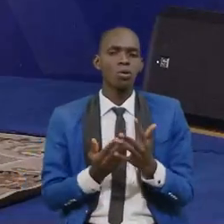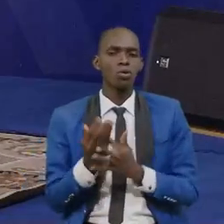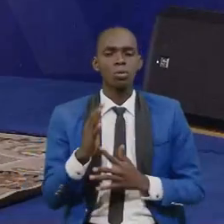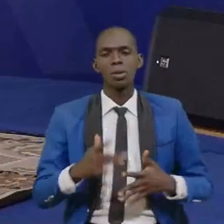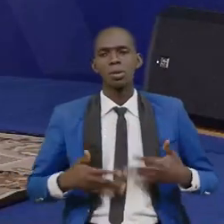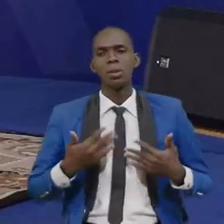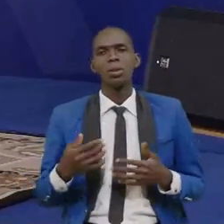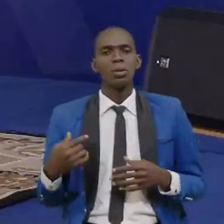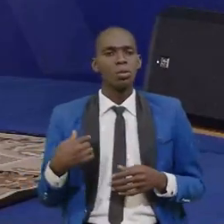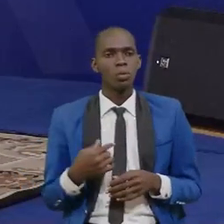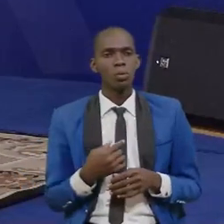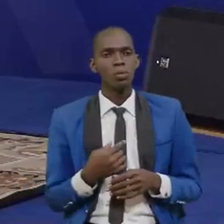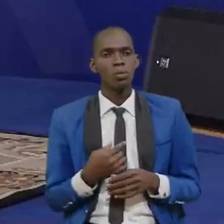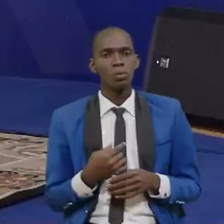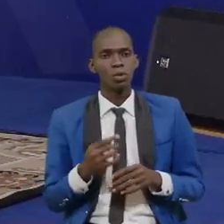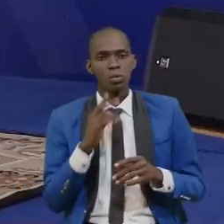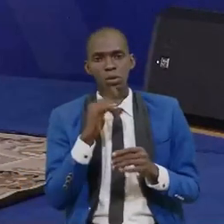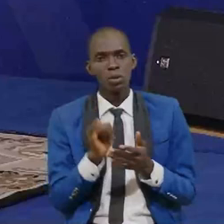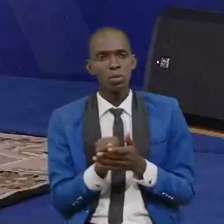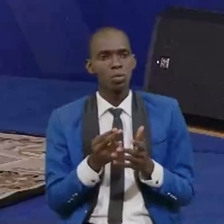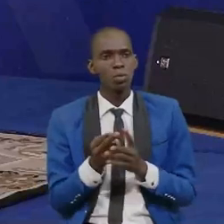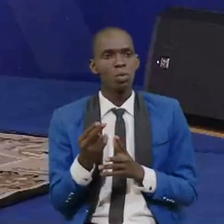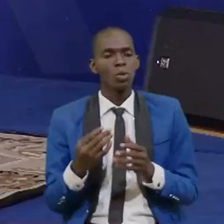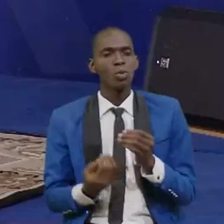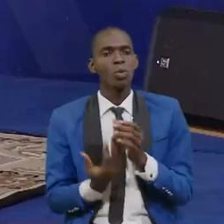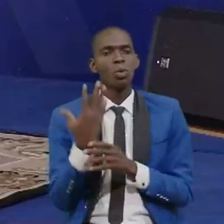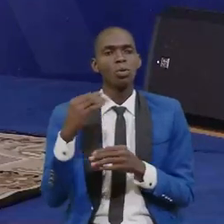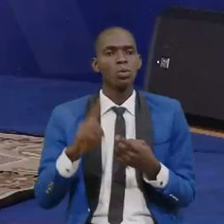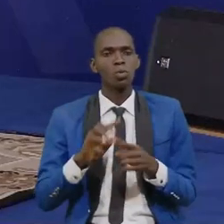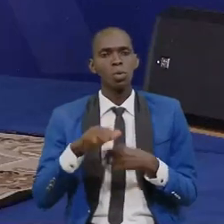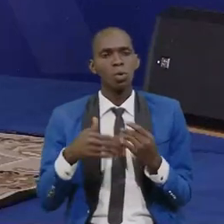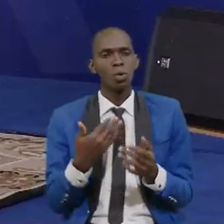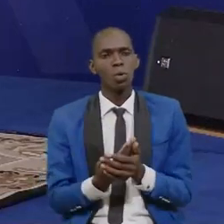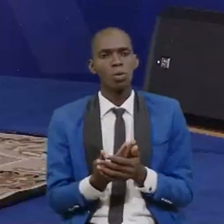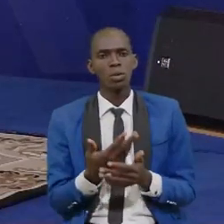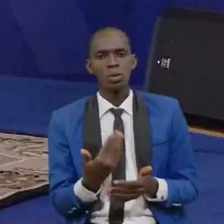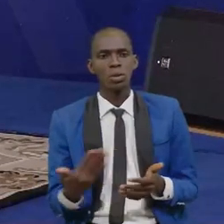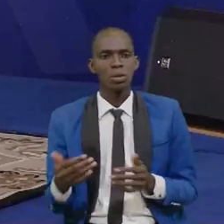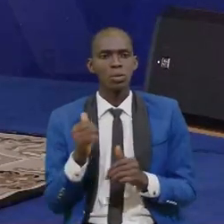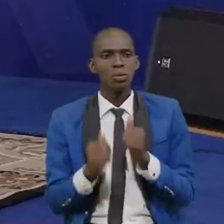donc croître en celui qui est le chef, Christ.